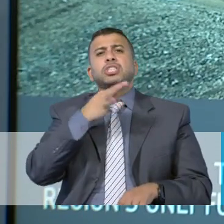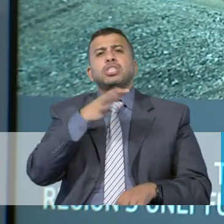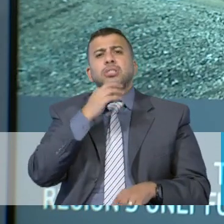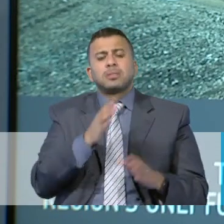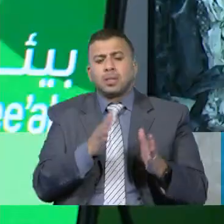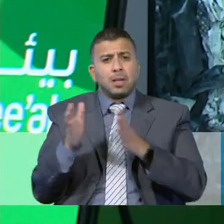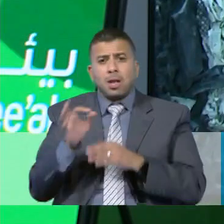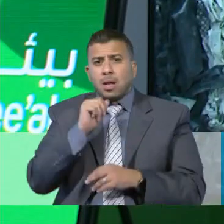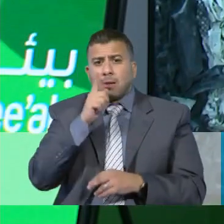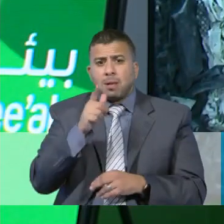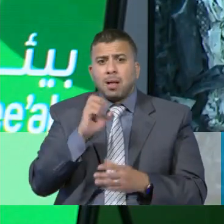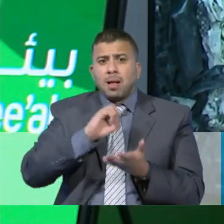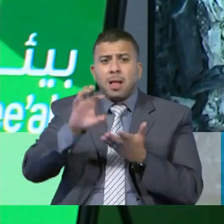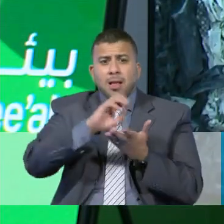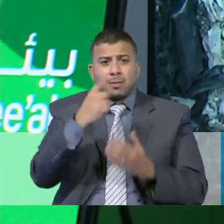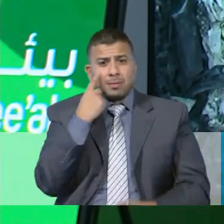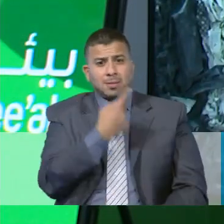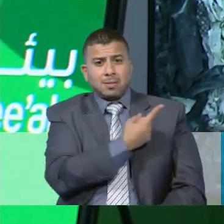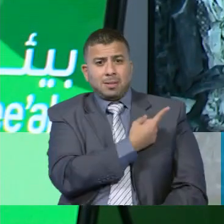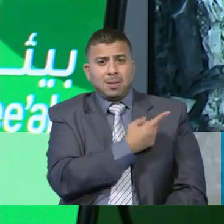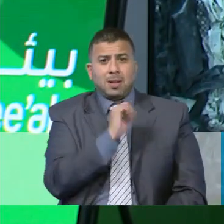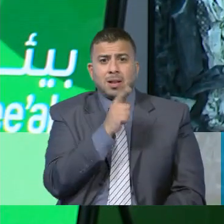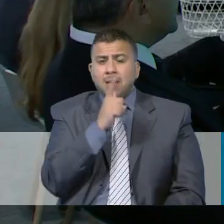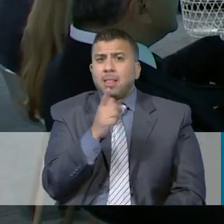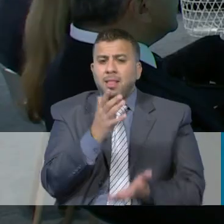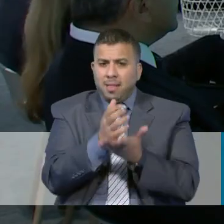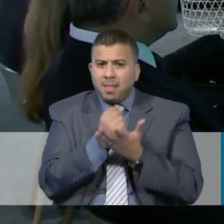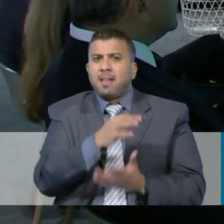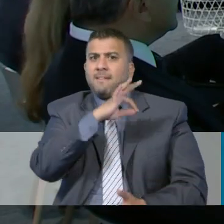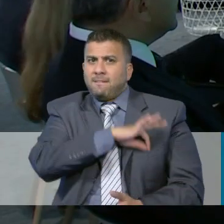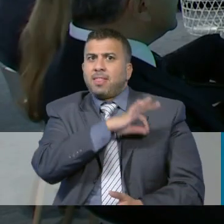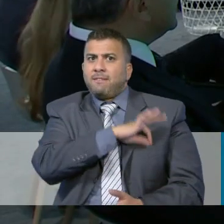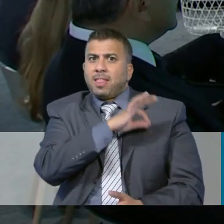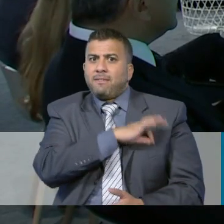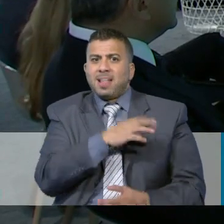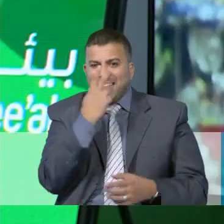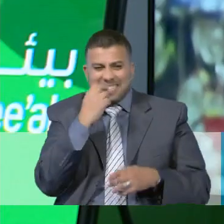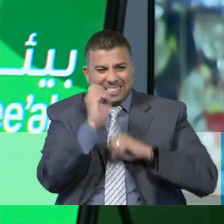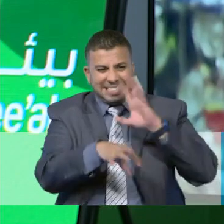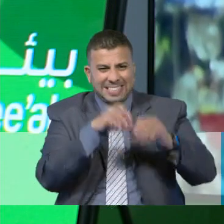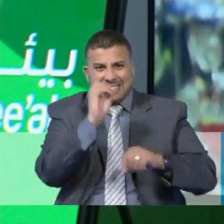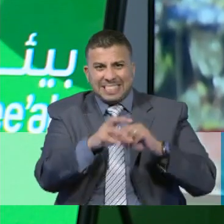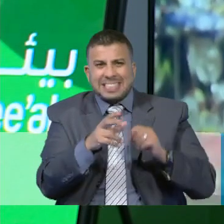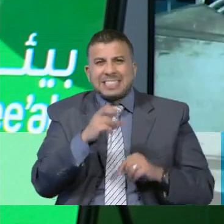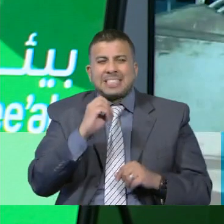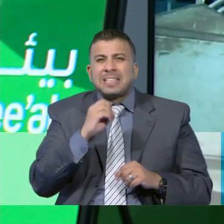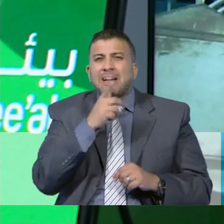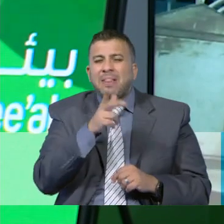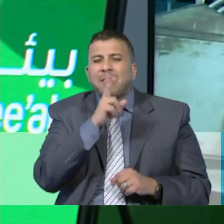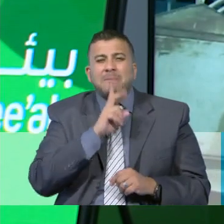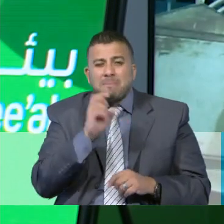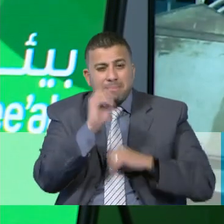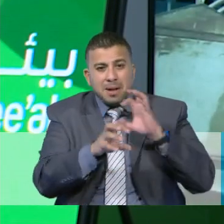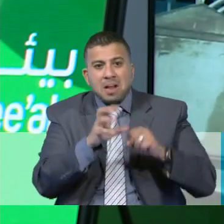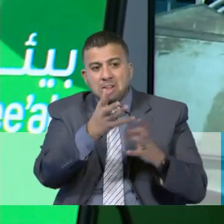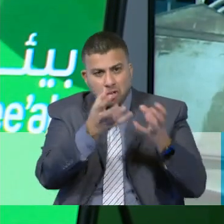تجنب إهدار المصادر الحيوية وكيفية الاستفادة المثلى منها، بالإضافة لنقل المعارف